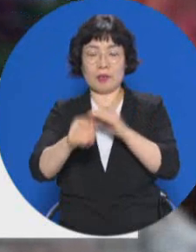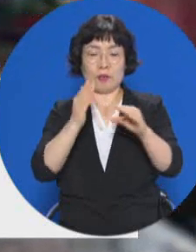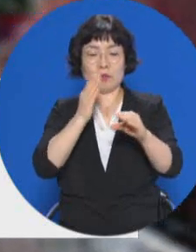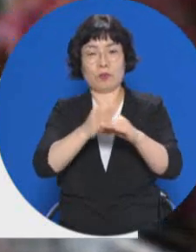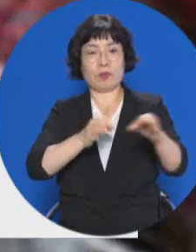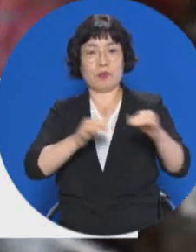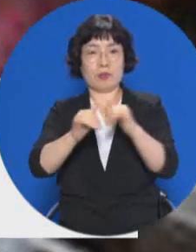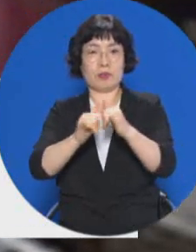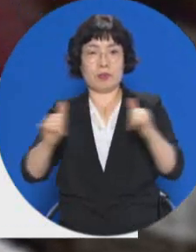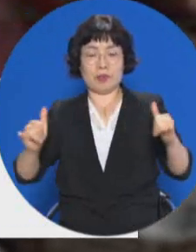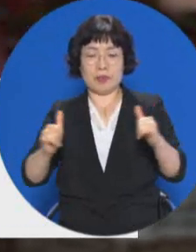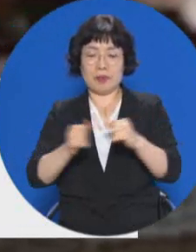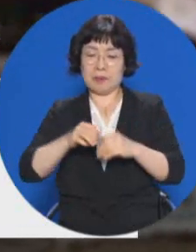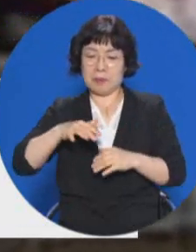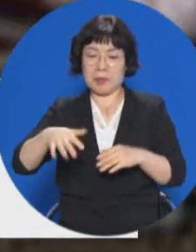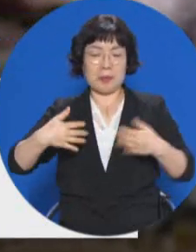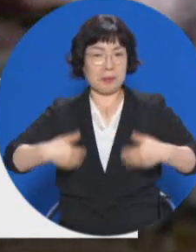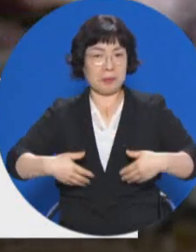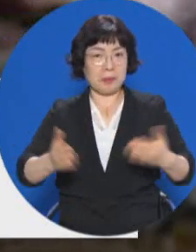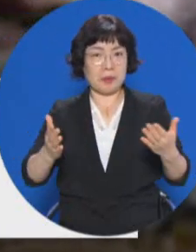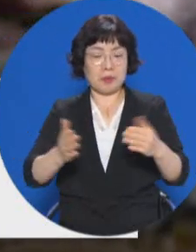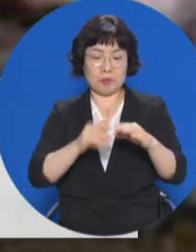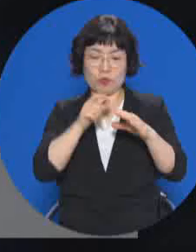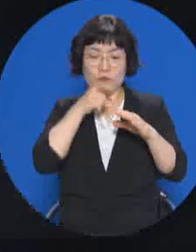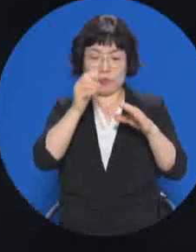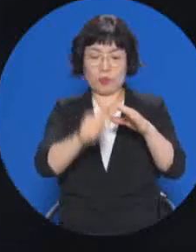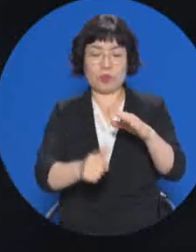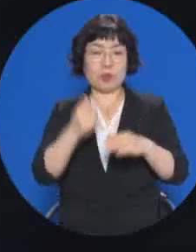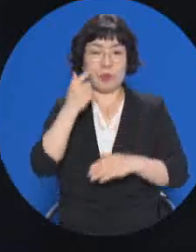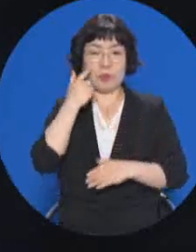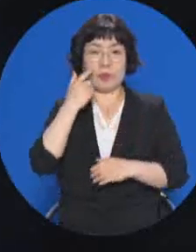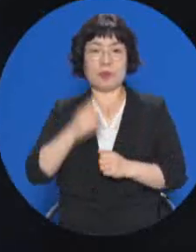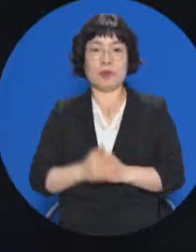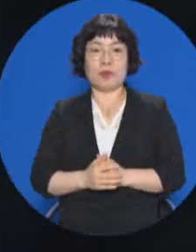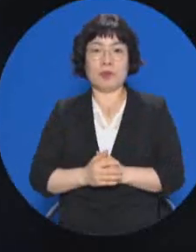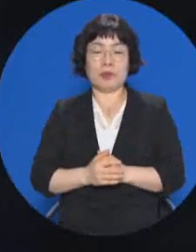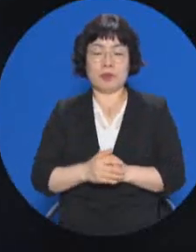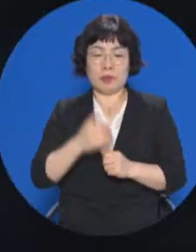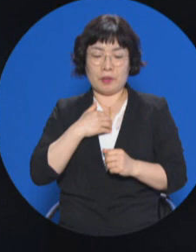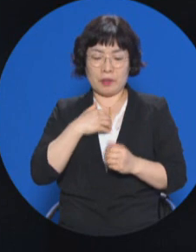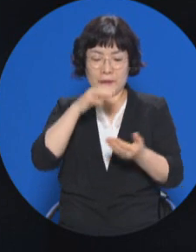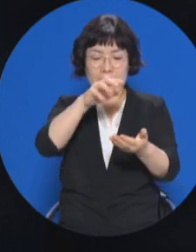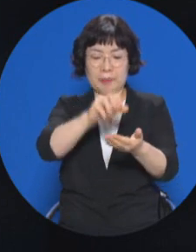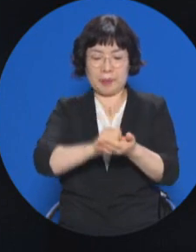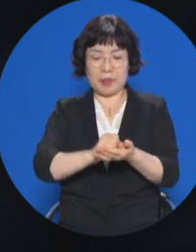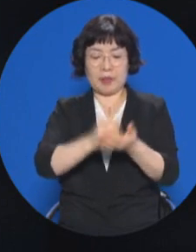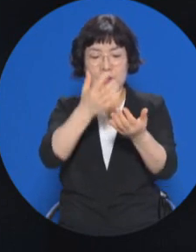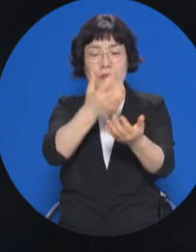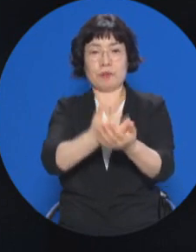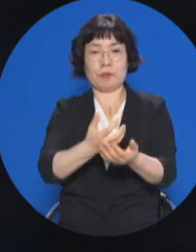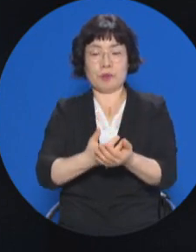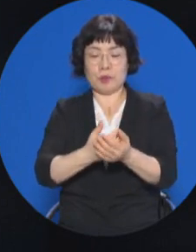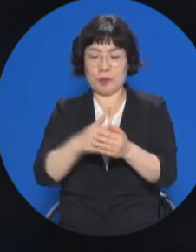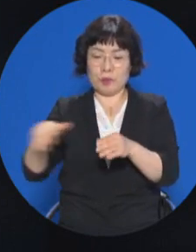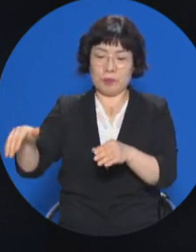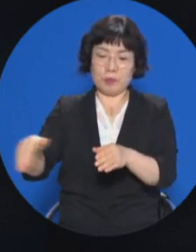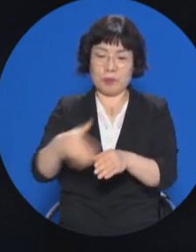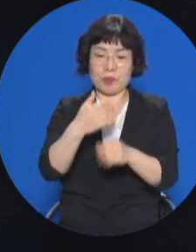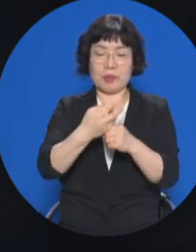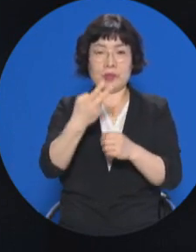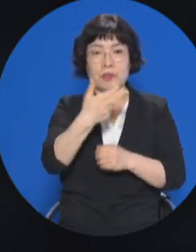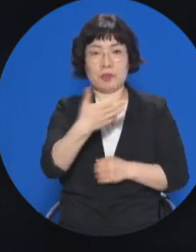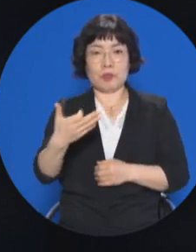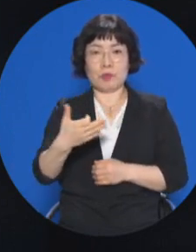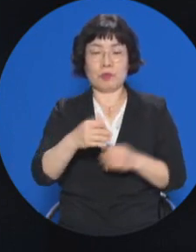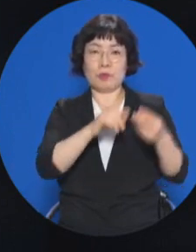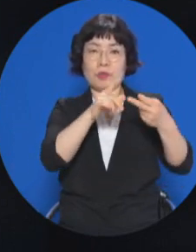중간상인들이 퍼져서 못 쓴다 해봅니다. 물에 담가보고는. MBC가 확보한 문건입니다. 납품업체가 지난